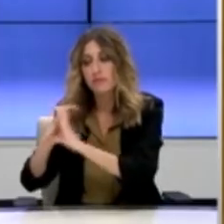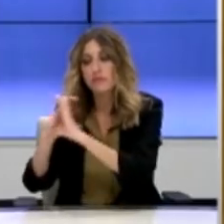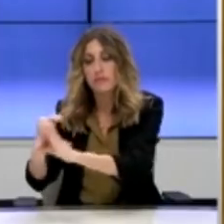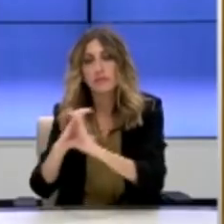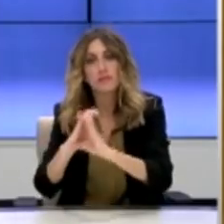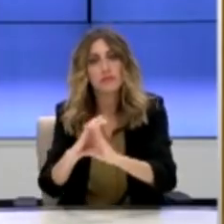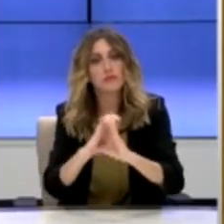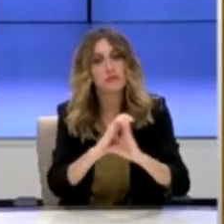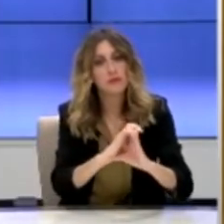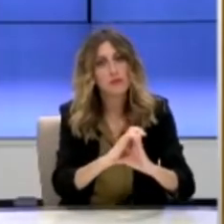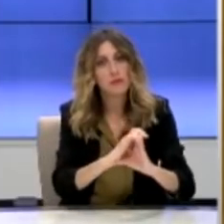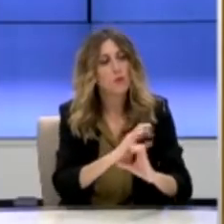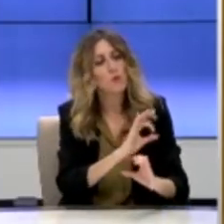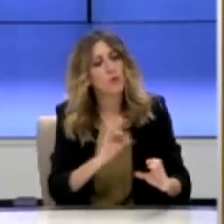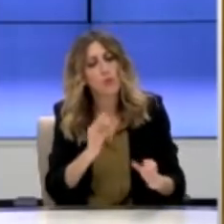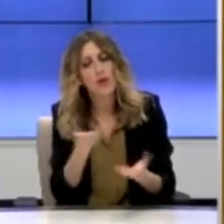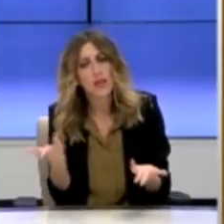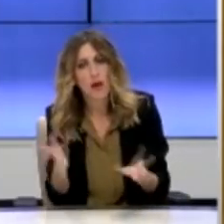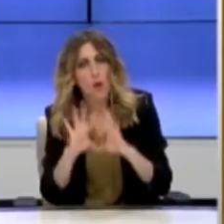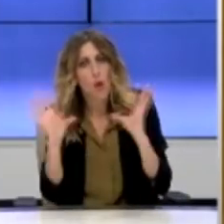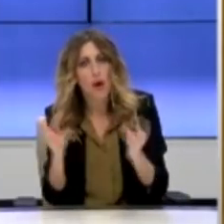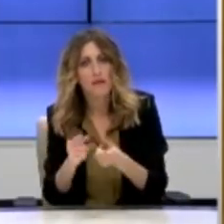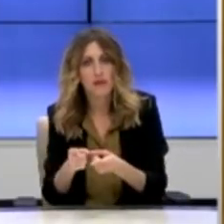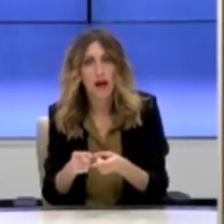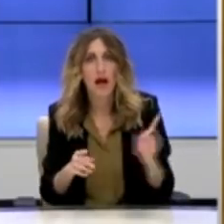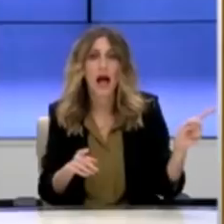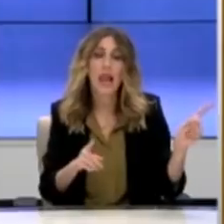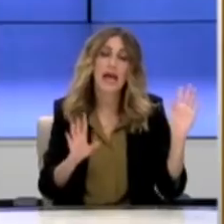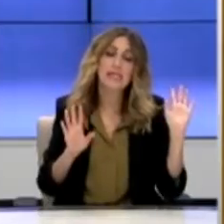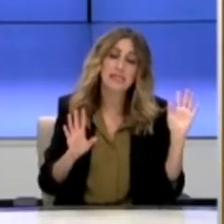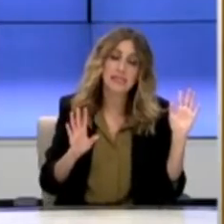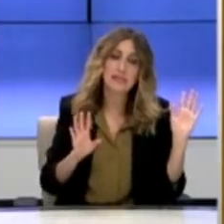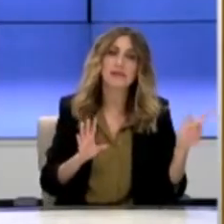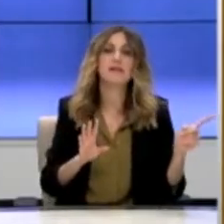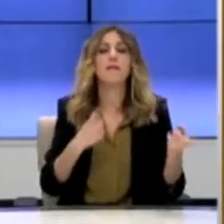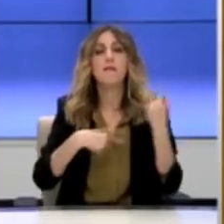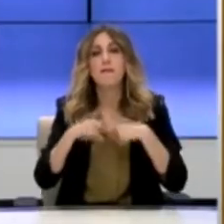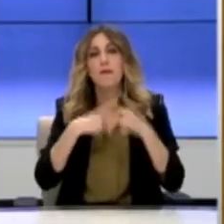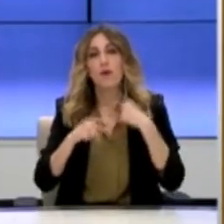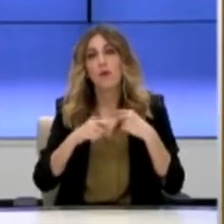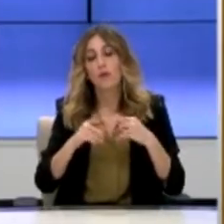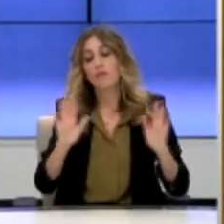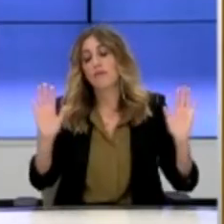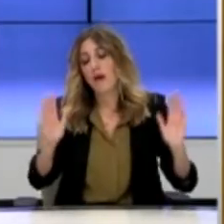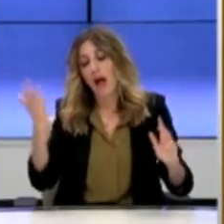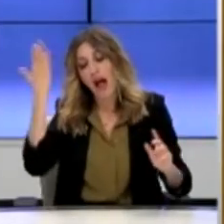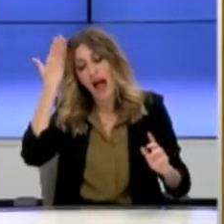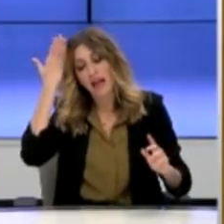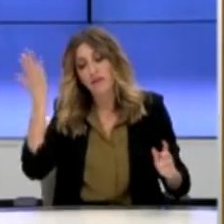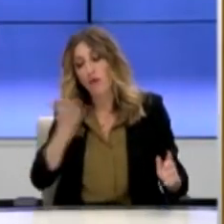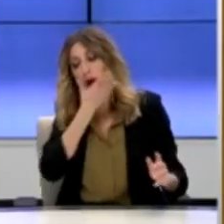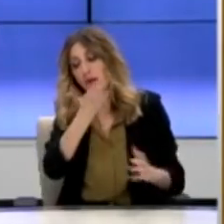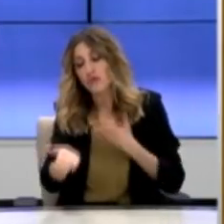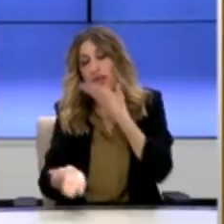Αλλά ξεχάσαμε. Αυτό για σας αποτελεί πάντα κόστος. Το λεγόμενο κοινωνικό κράτος σας το θεωρεί